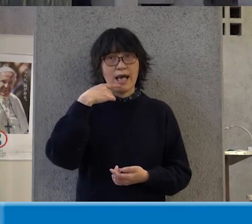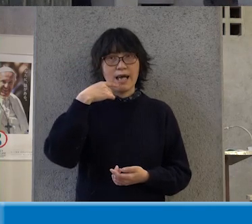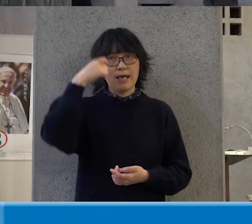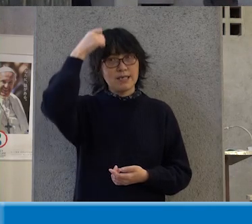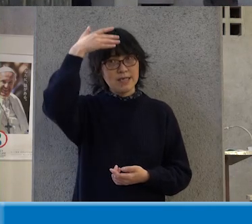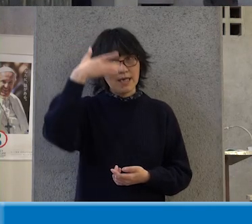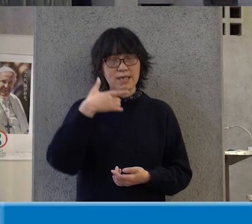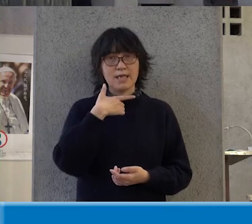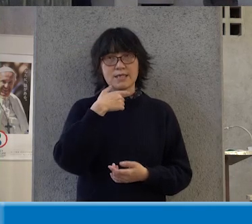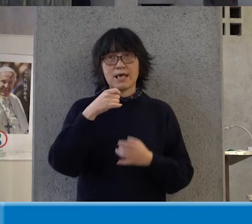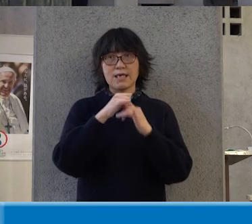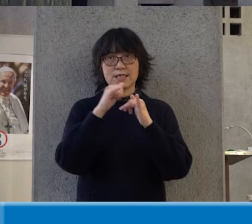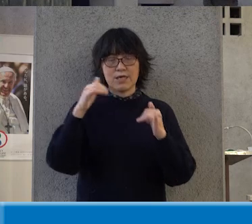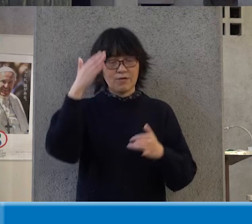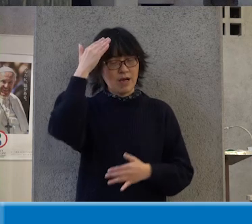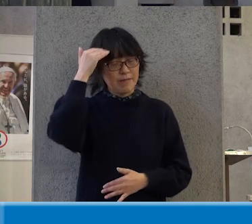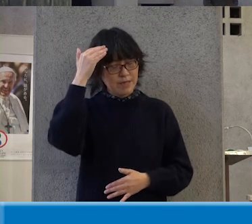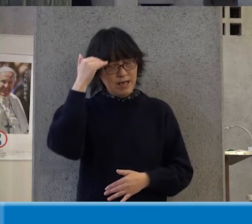願者のためのものが、